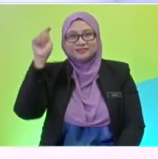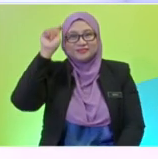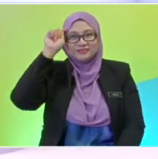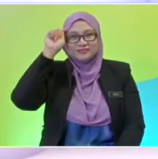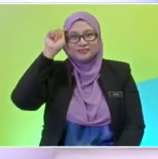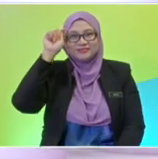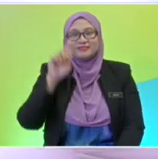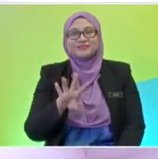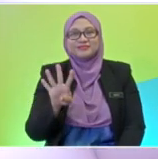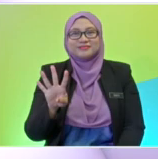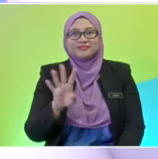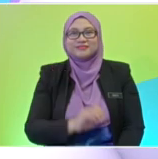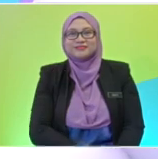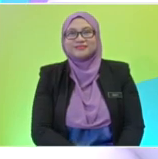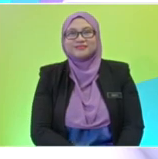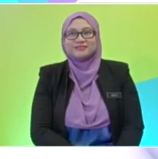keempat